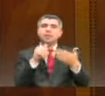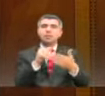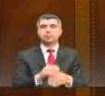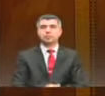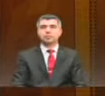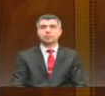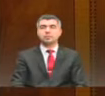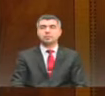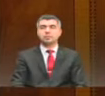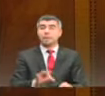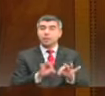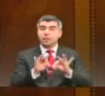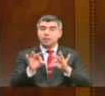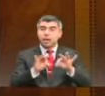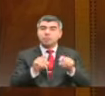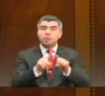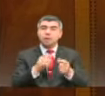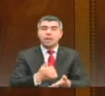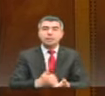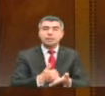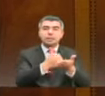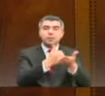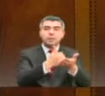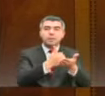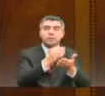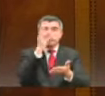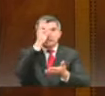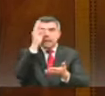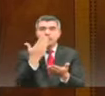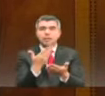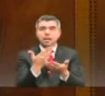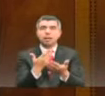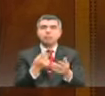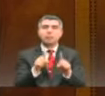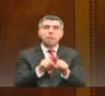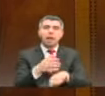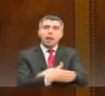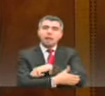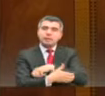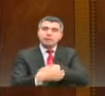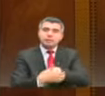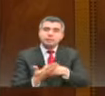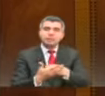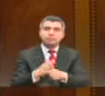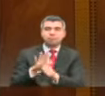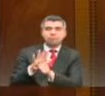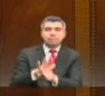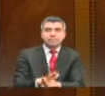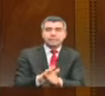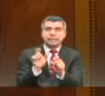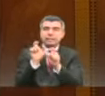ألف، تمويل السياسات الهادفة إلى محاربة الفقر والهشاشة والإقصاء